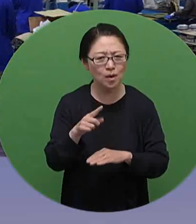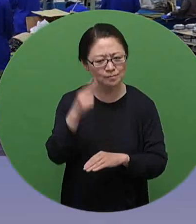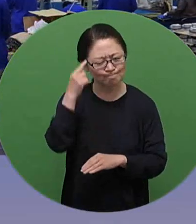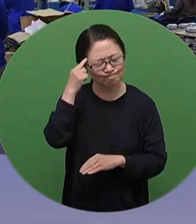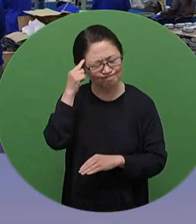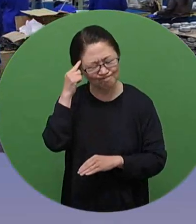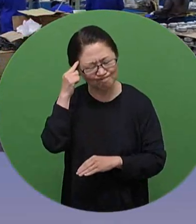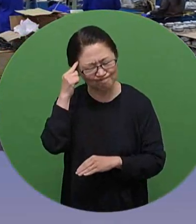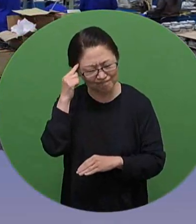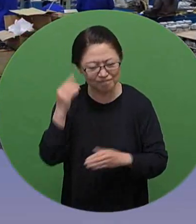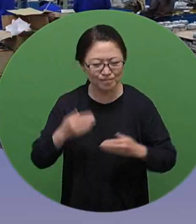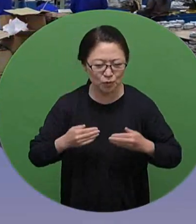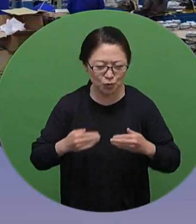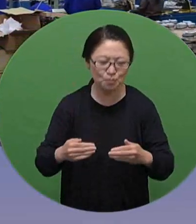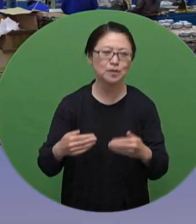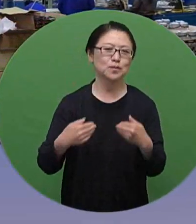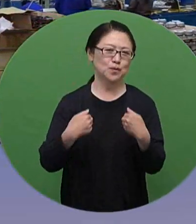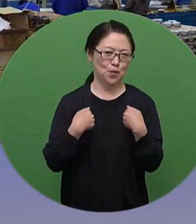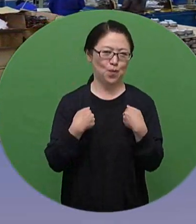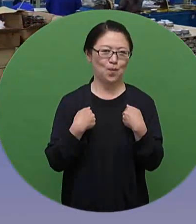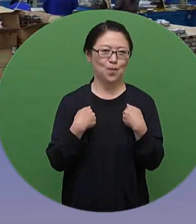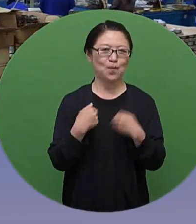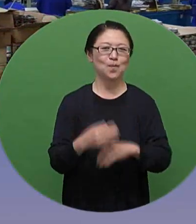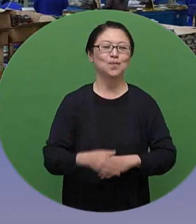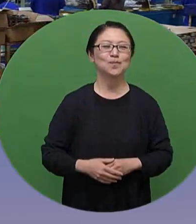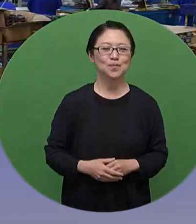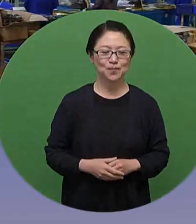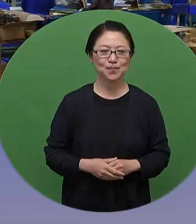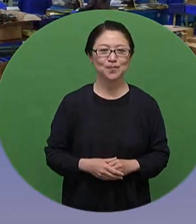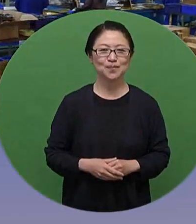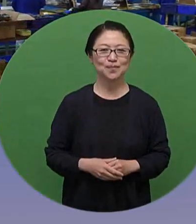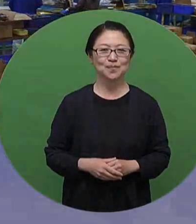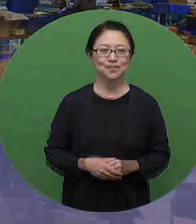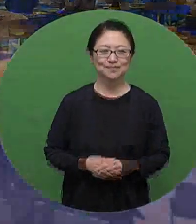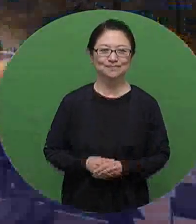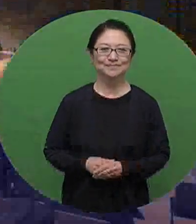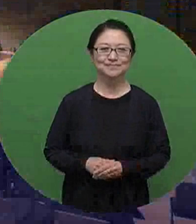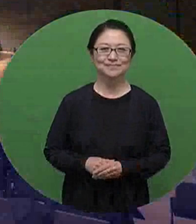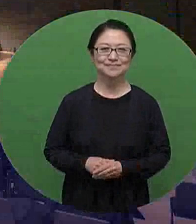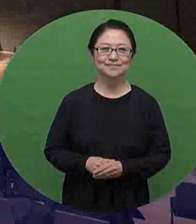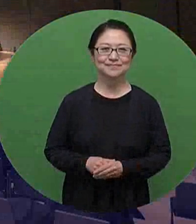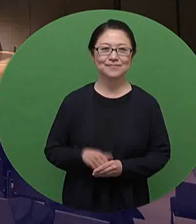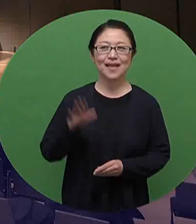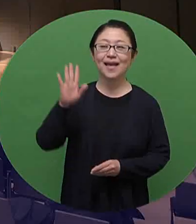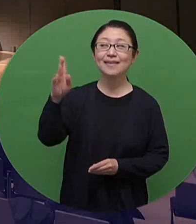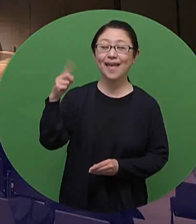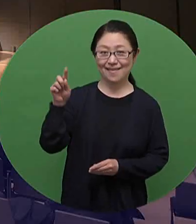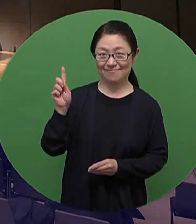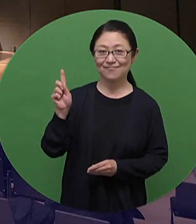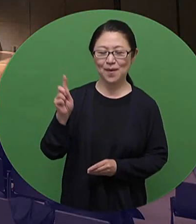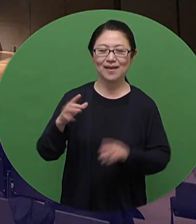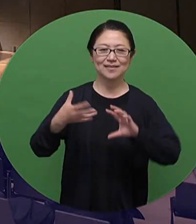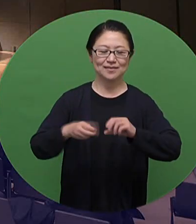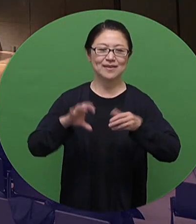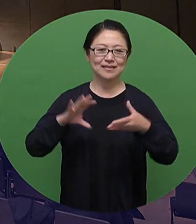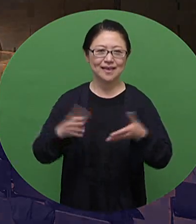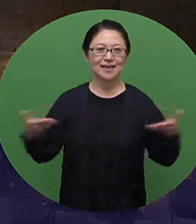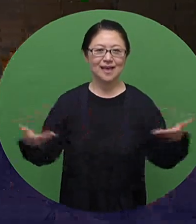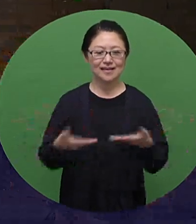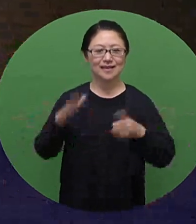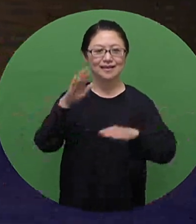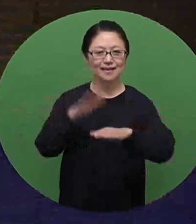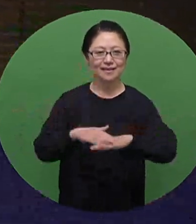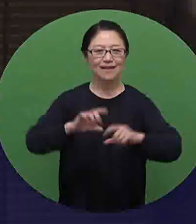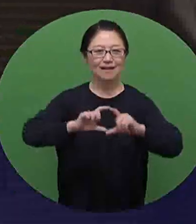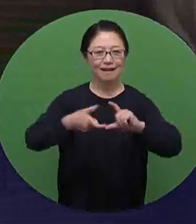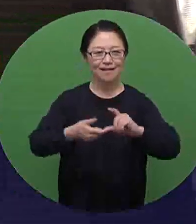など魅力ある職場づくりを進めていく必要があります。県は岩手働き方改革推